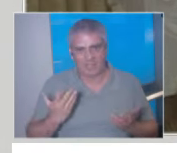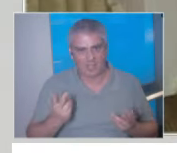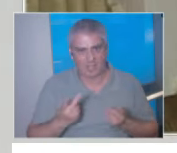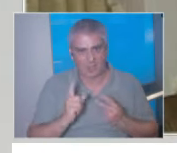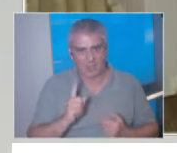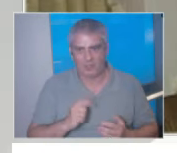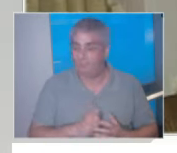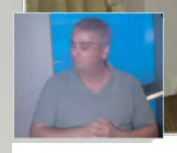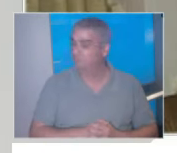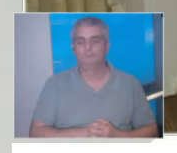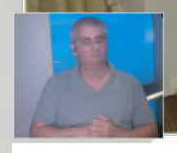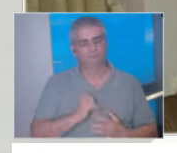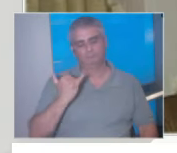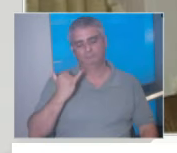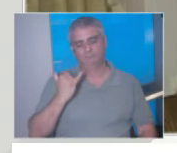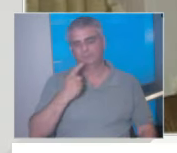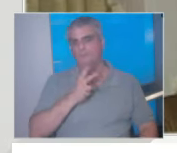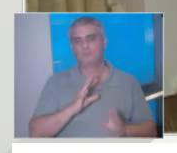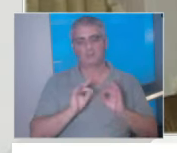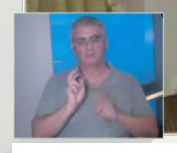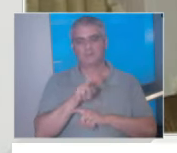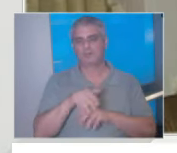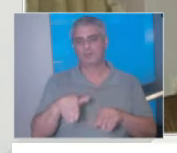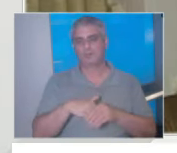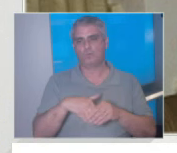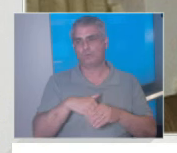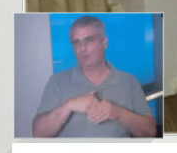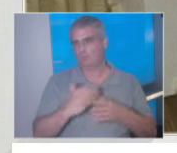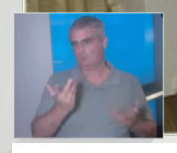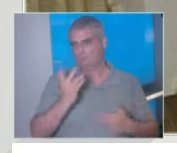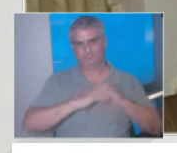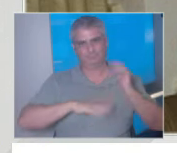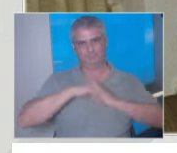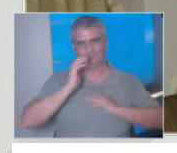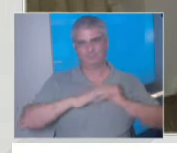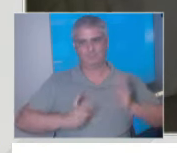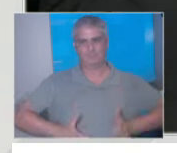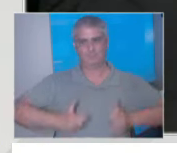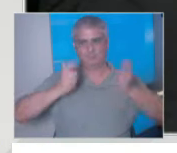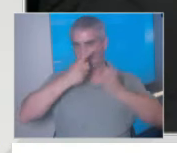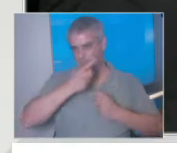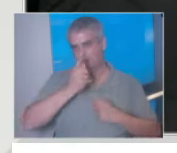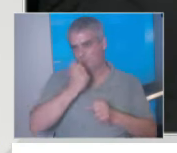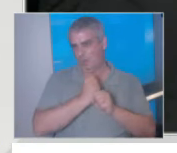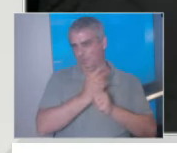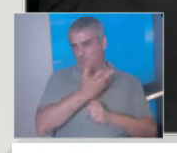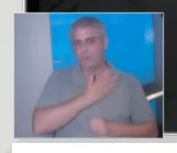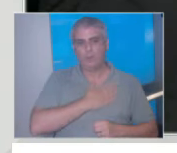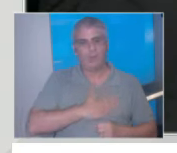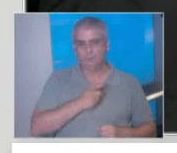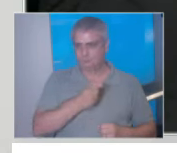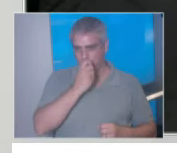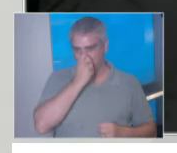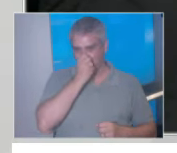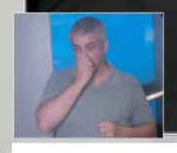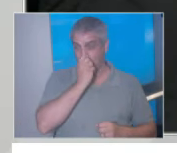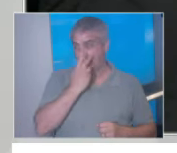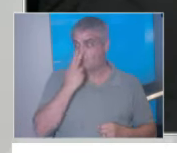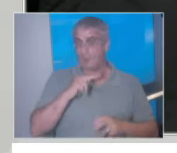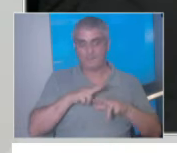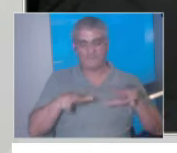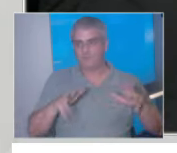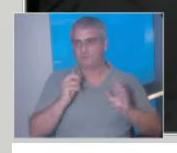קל. לא היה לא קל, נכון. תראי, הוא התחיל דרכו בעצם כפועל בניין. פועל בניין זה מה שהוא עשה, הוא רצה בסופו של דבר ראה